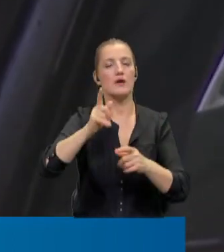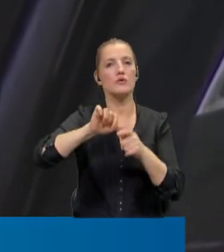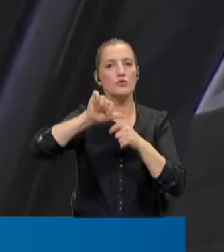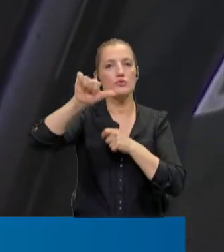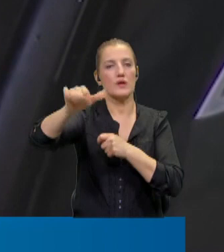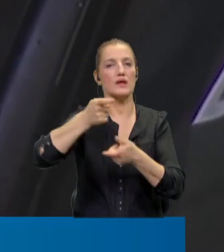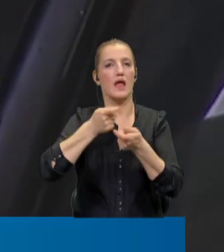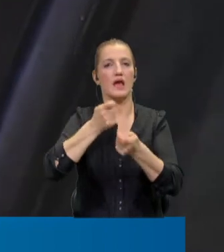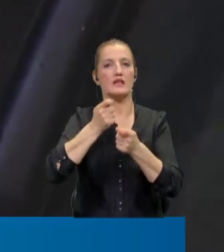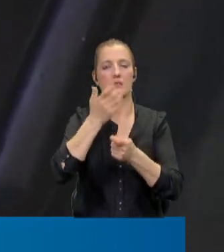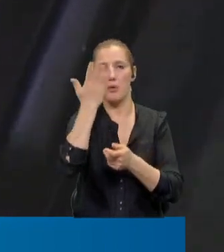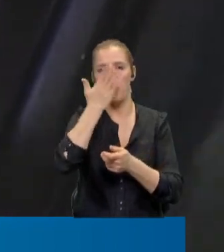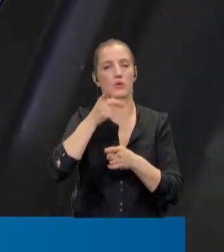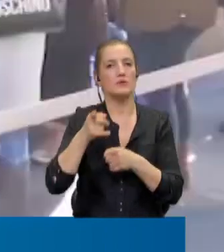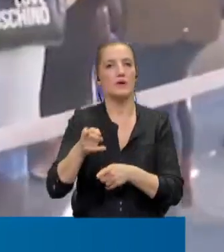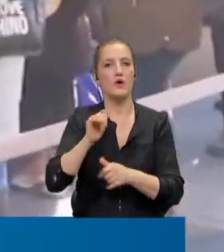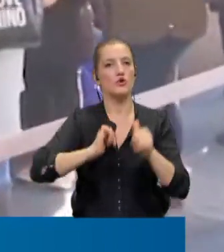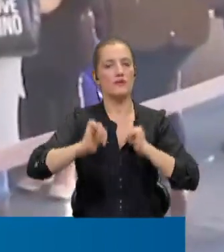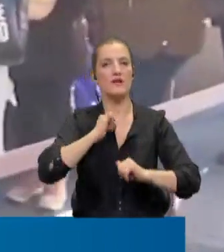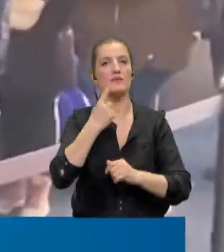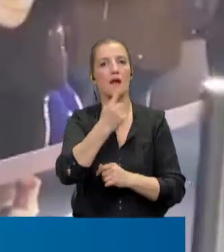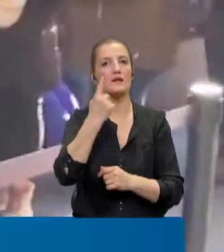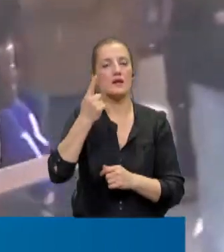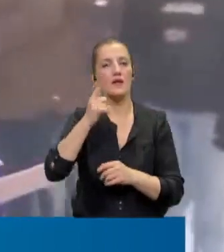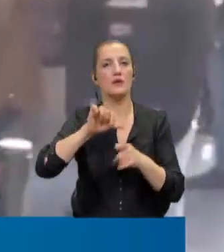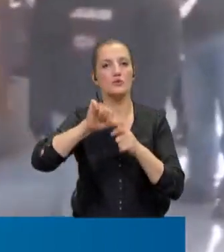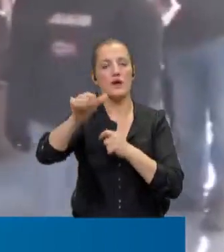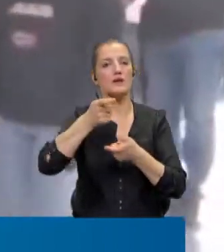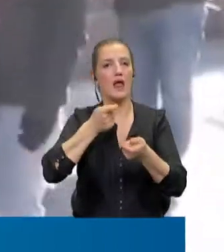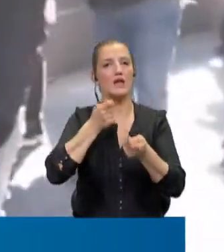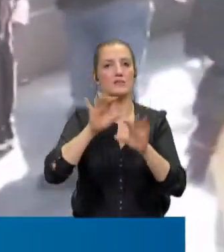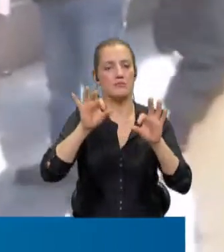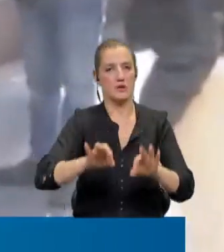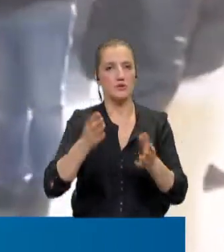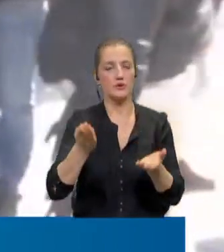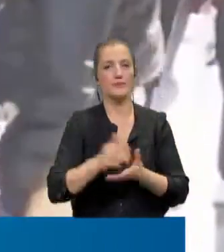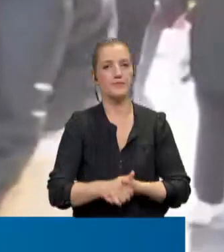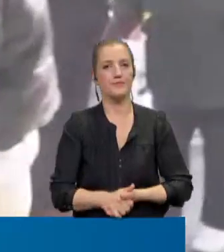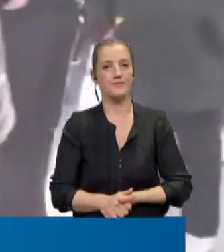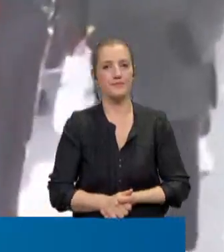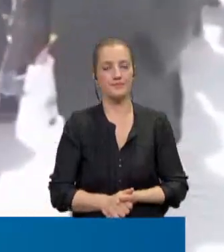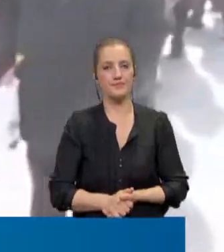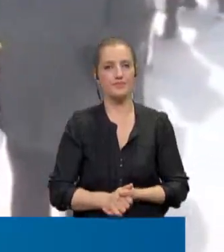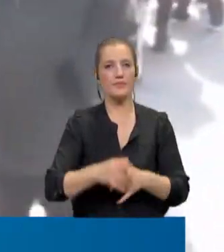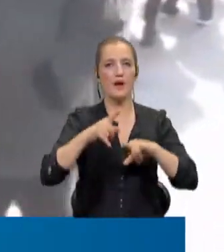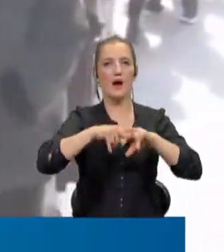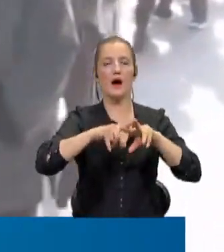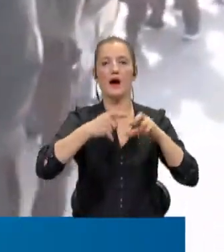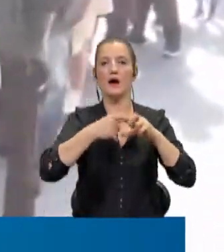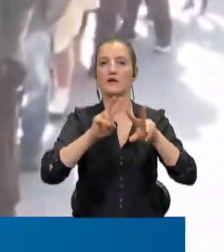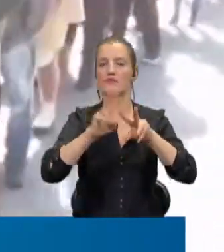uzaktan eğitime yönlendirdi üniversitelerde teker teker uzaktan eğitime geçiyor e-power